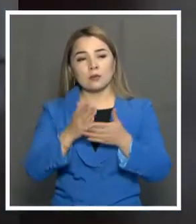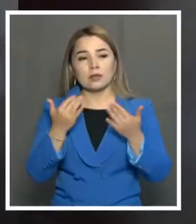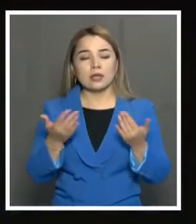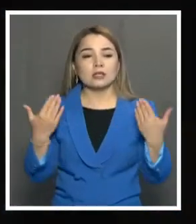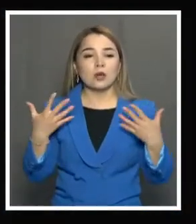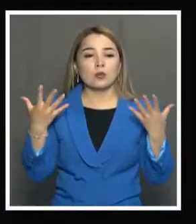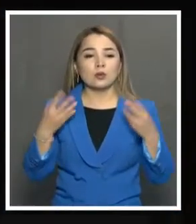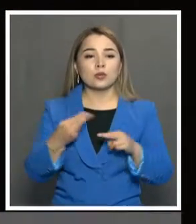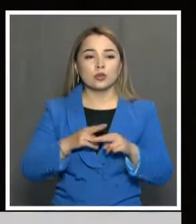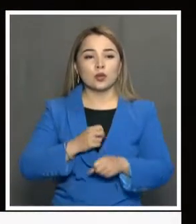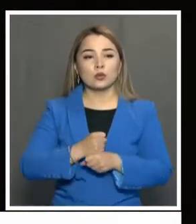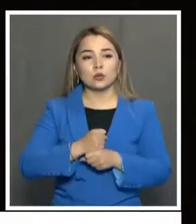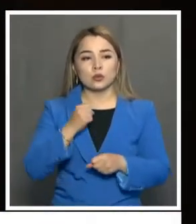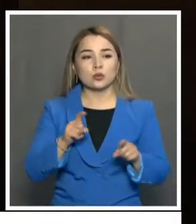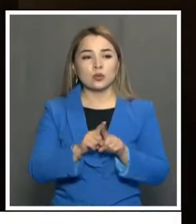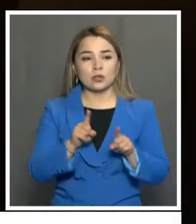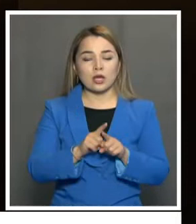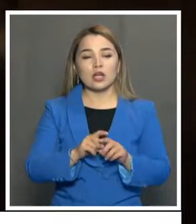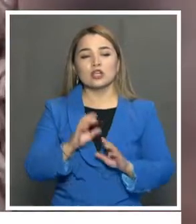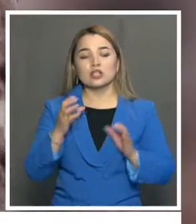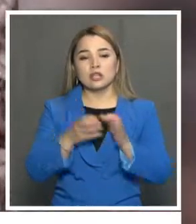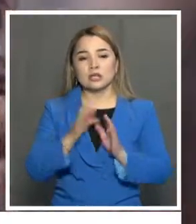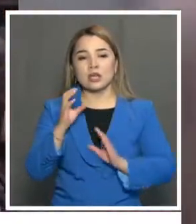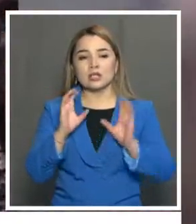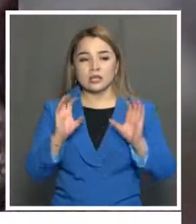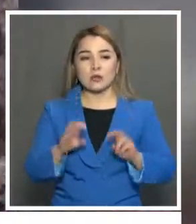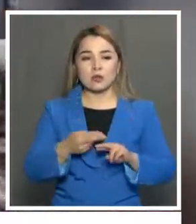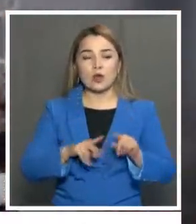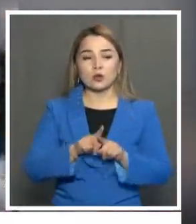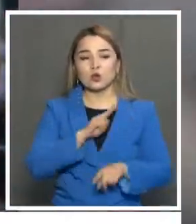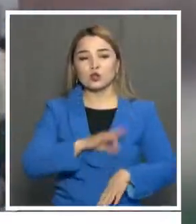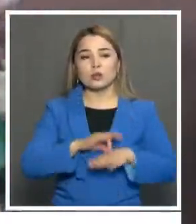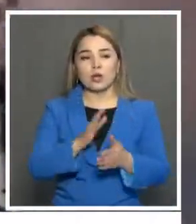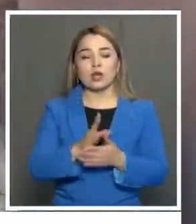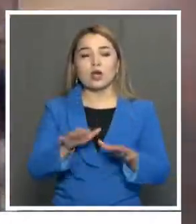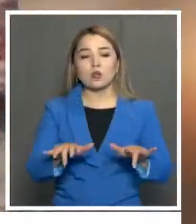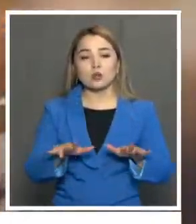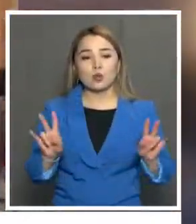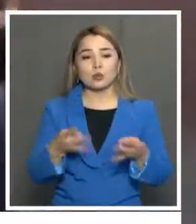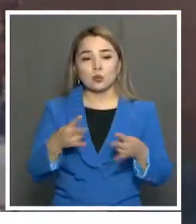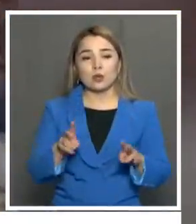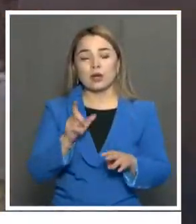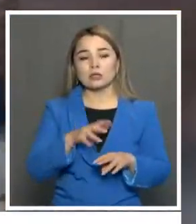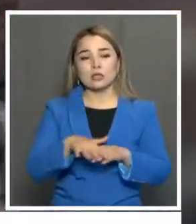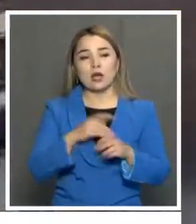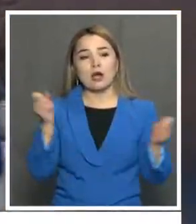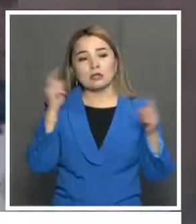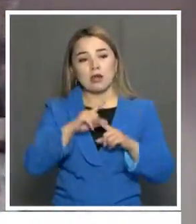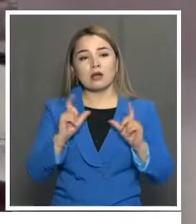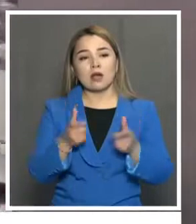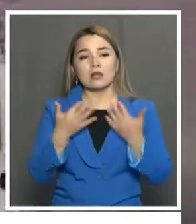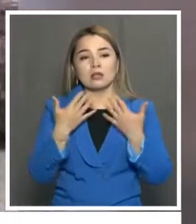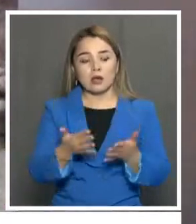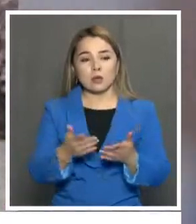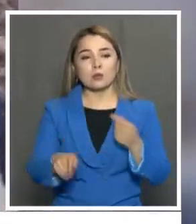демалыс күндері күшейтілген режимде жұмыс істеді. Сондай-ақ топ мүшелері түн ішінде компьютерлік клубта отырған 40-қа жуық адамды анықтап, карантин талабын бұзғандарды